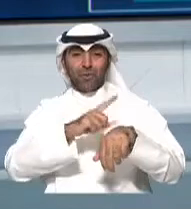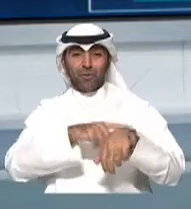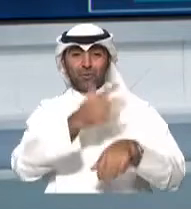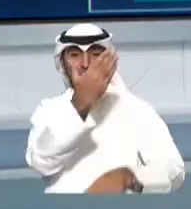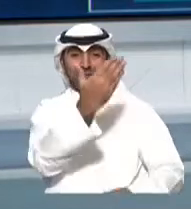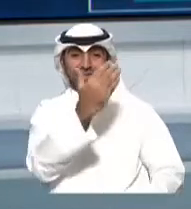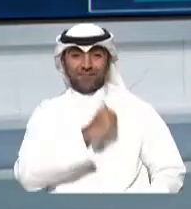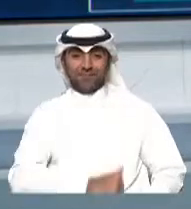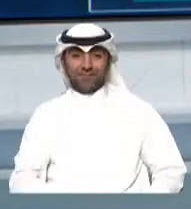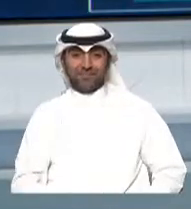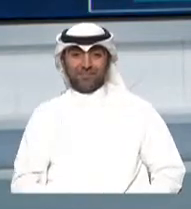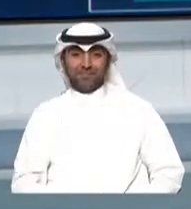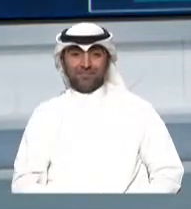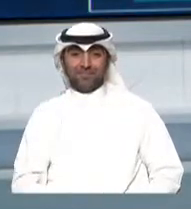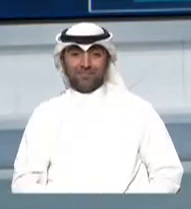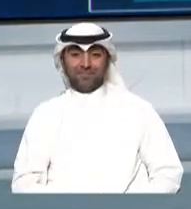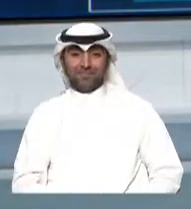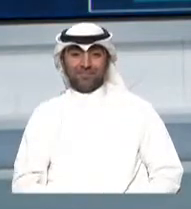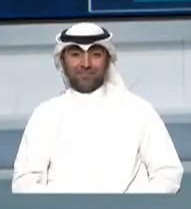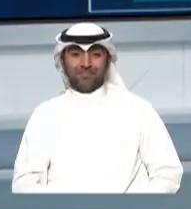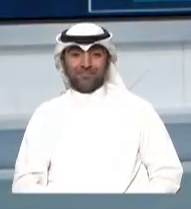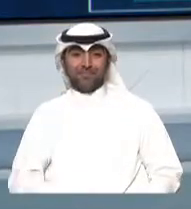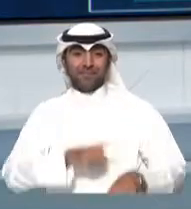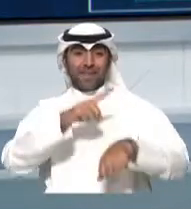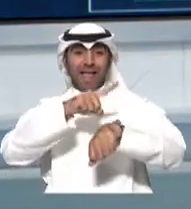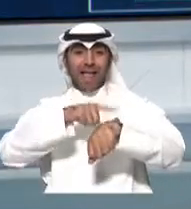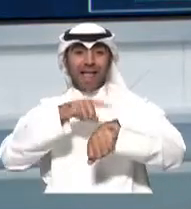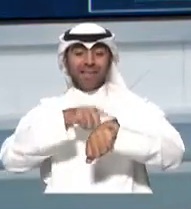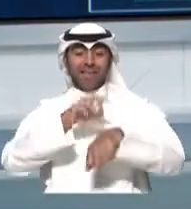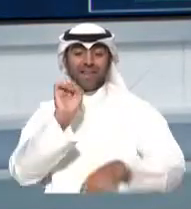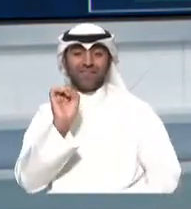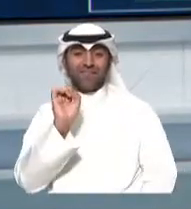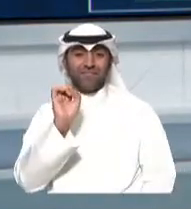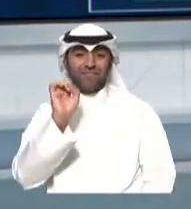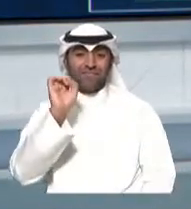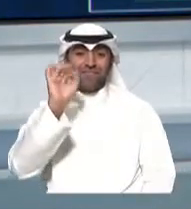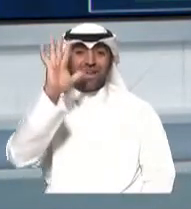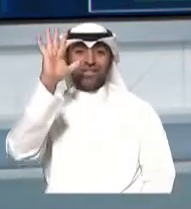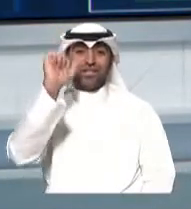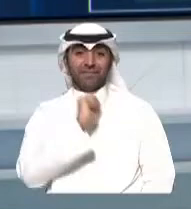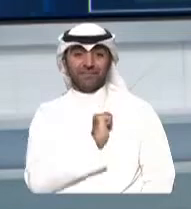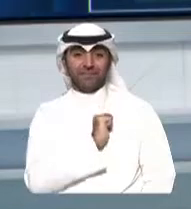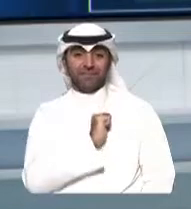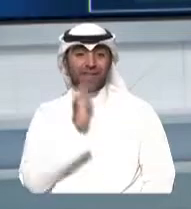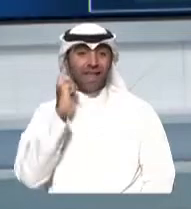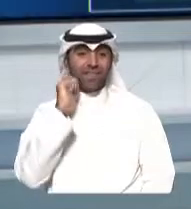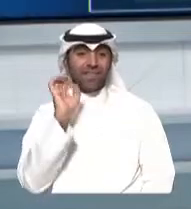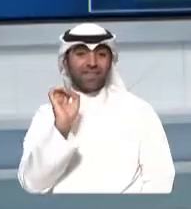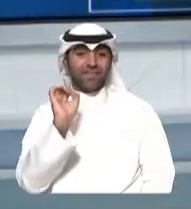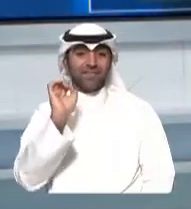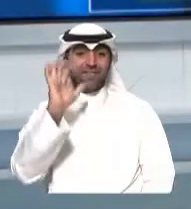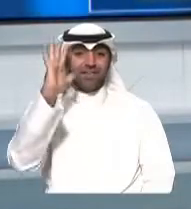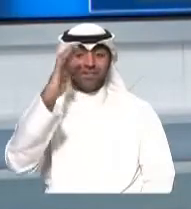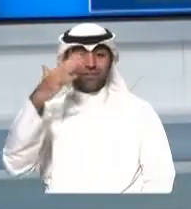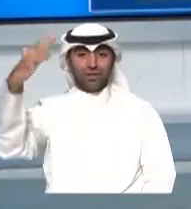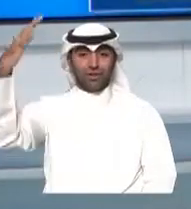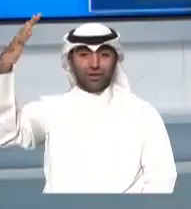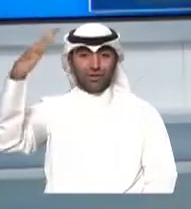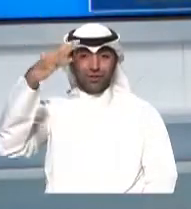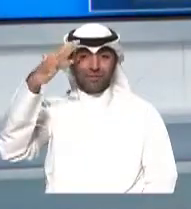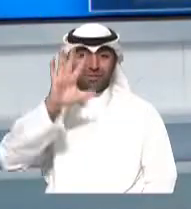دقائق الظهر. المواقيت بإذن الله أذان الفير راح يكون إن شاء الله الساعة 4:28، والشروق